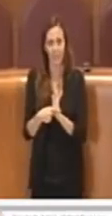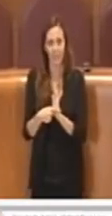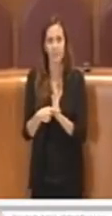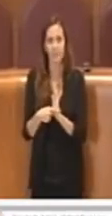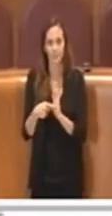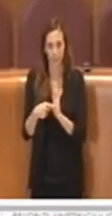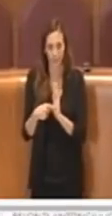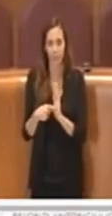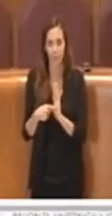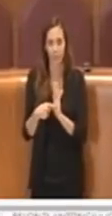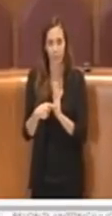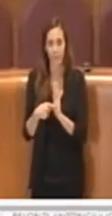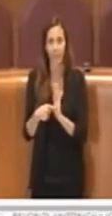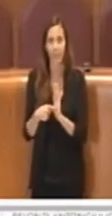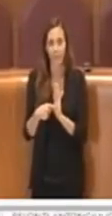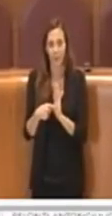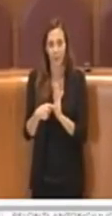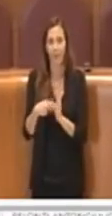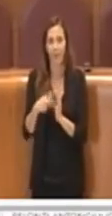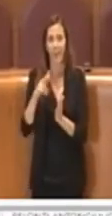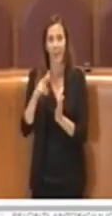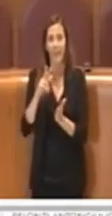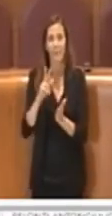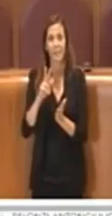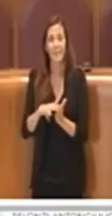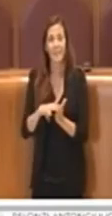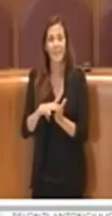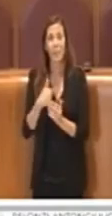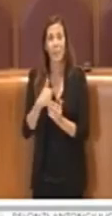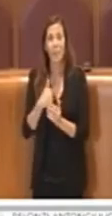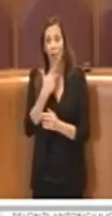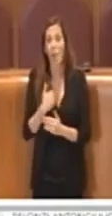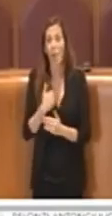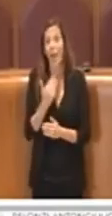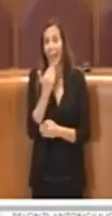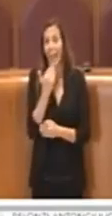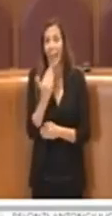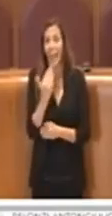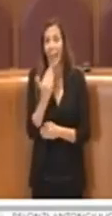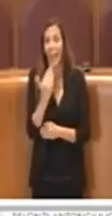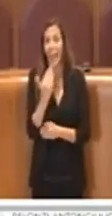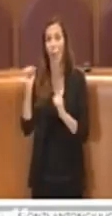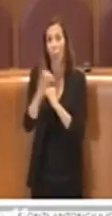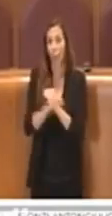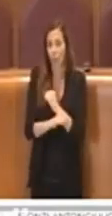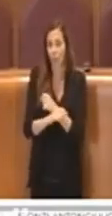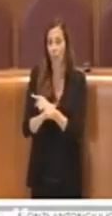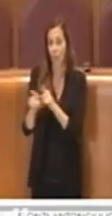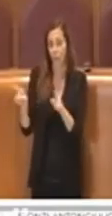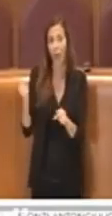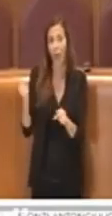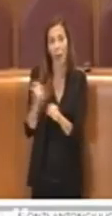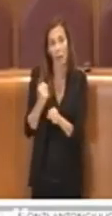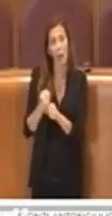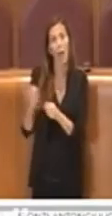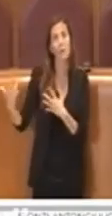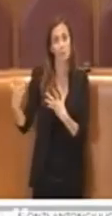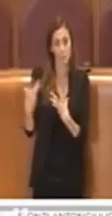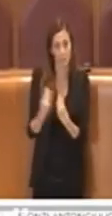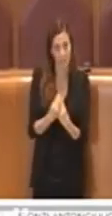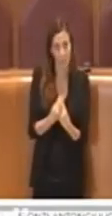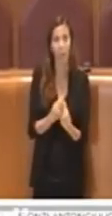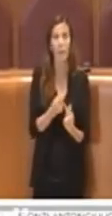che applicazione premesso questo voglio ringraziare comunque tutta l'opposizione che ha lavorato assieme a noi durante le